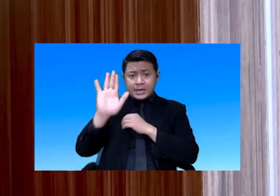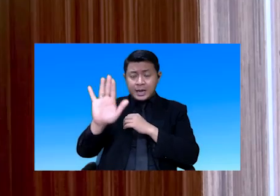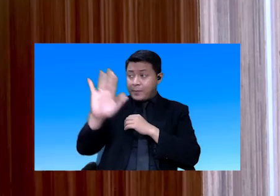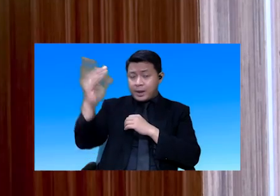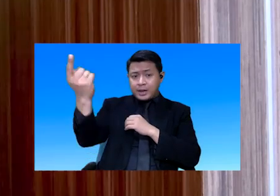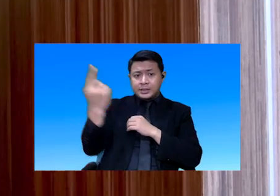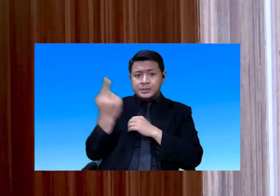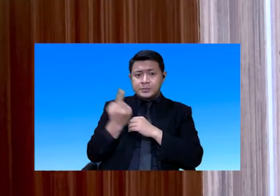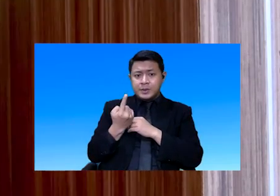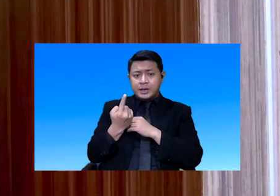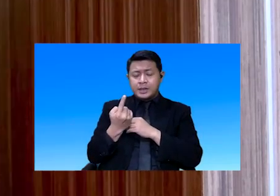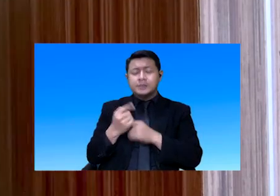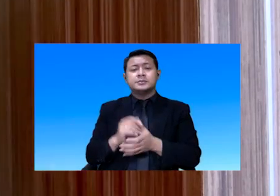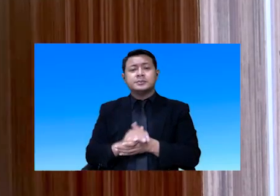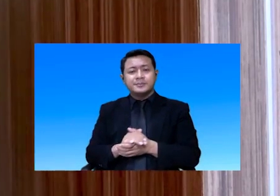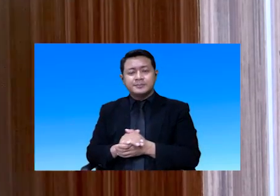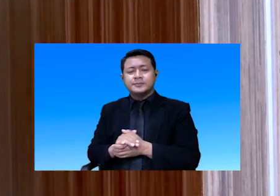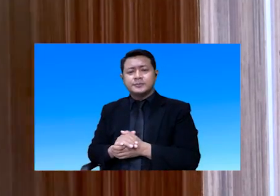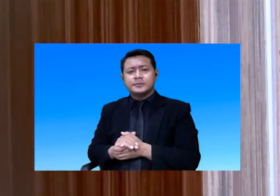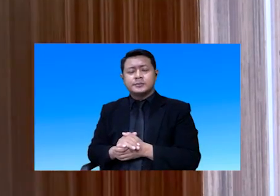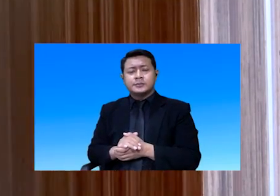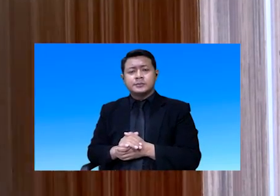menuntut bukannya nuansa